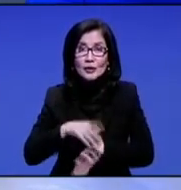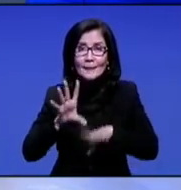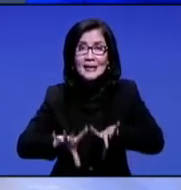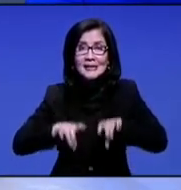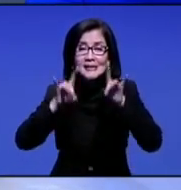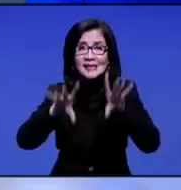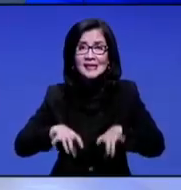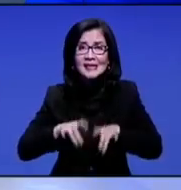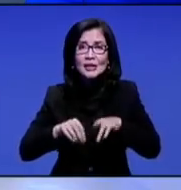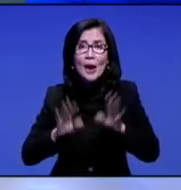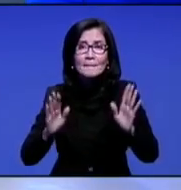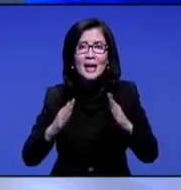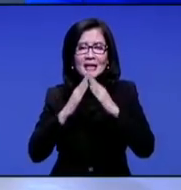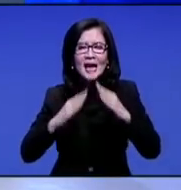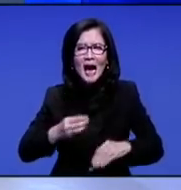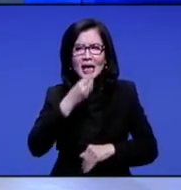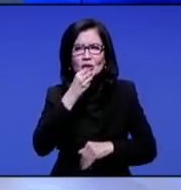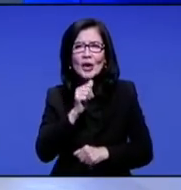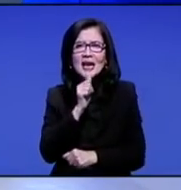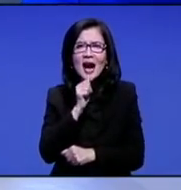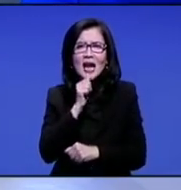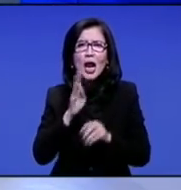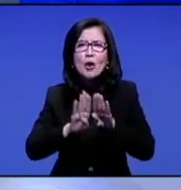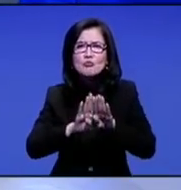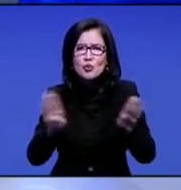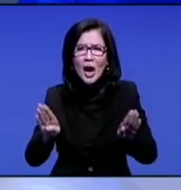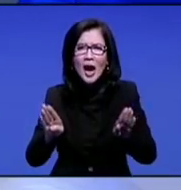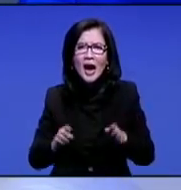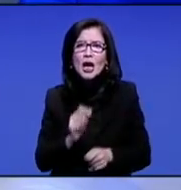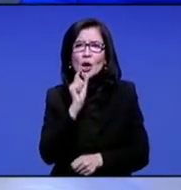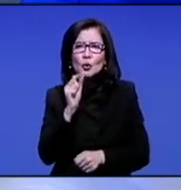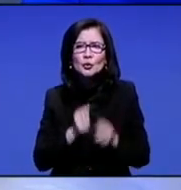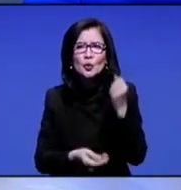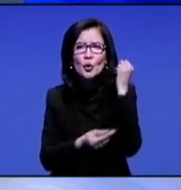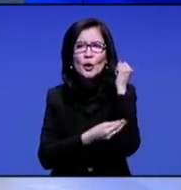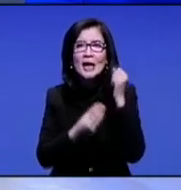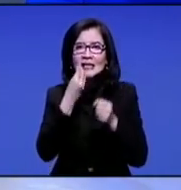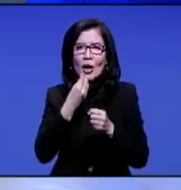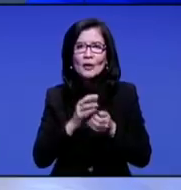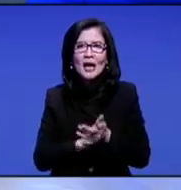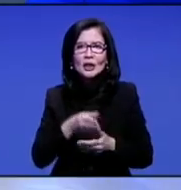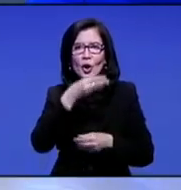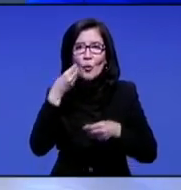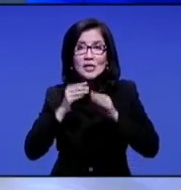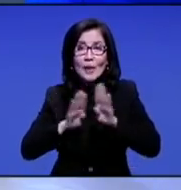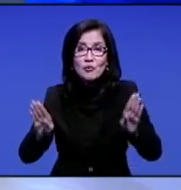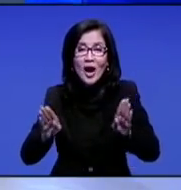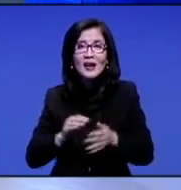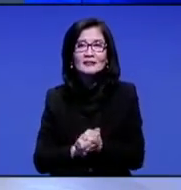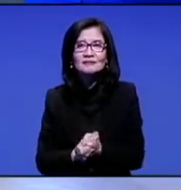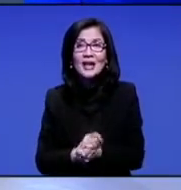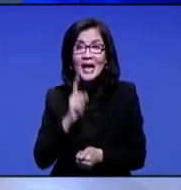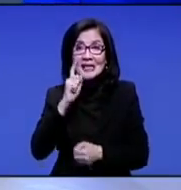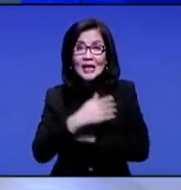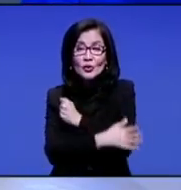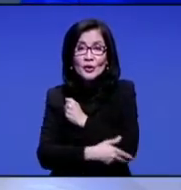membuat banyak restoran halal yang buka sepanjang bulan Ramadan, baik untuk sahur maupun untuk berbuka puasa. Nah, sebagai salah satu